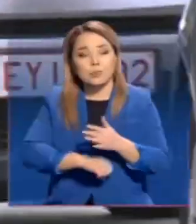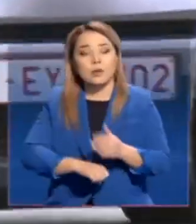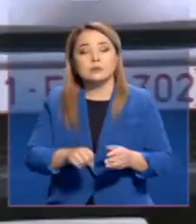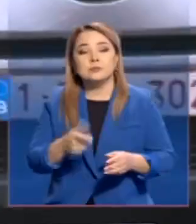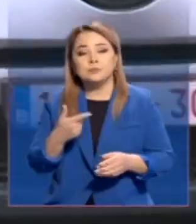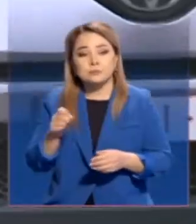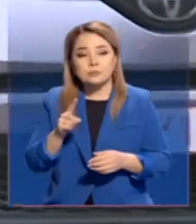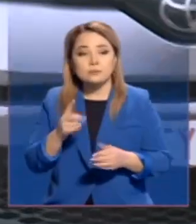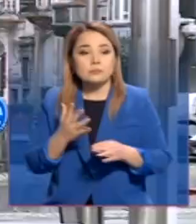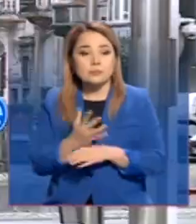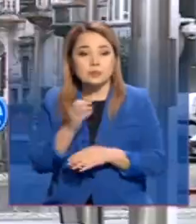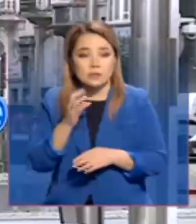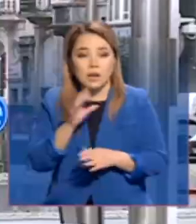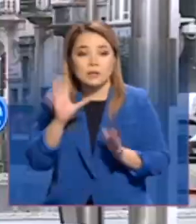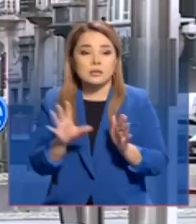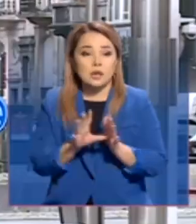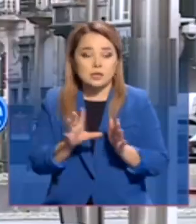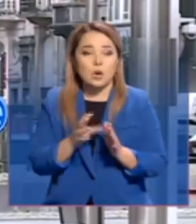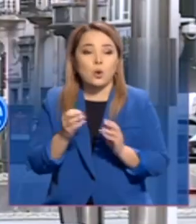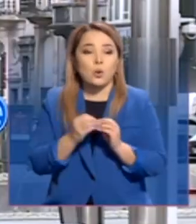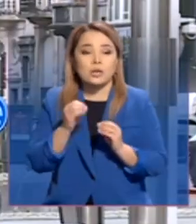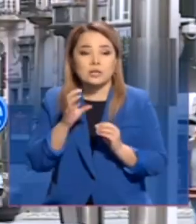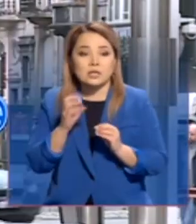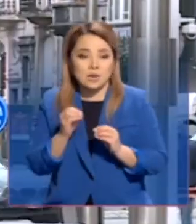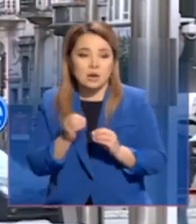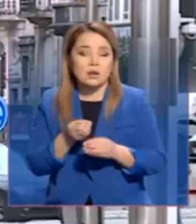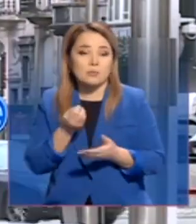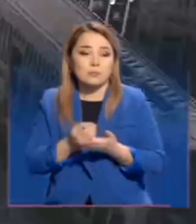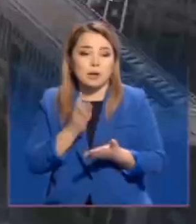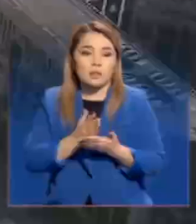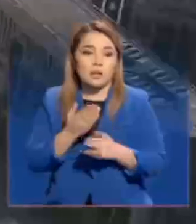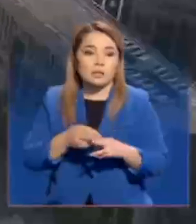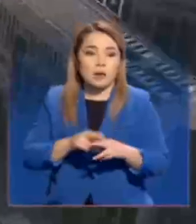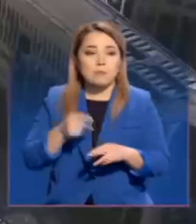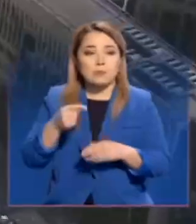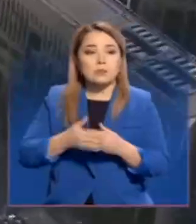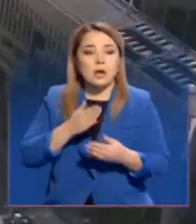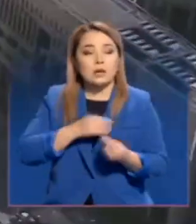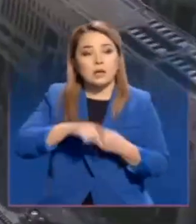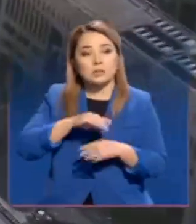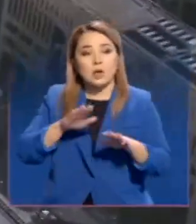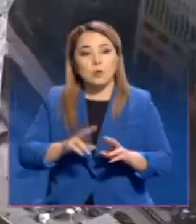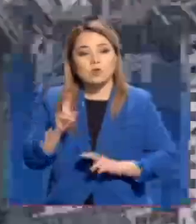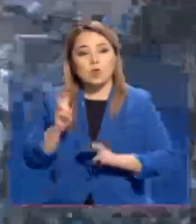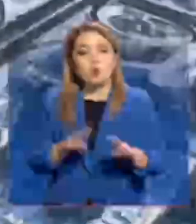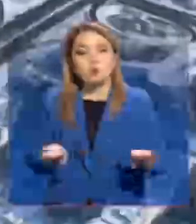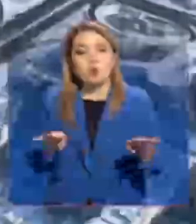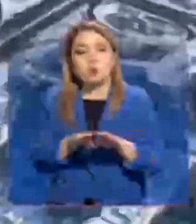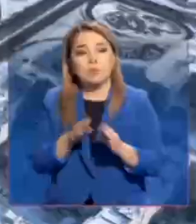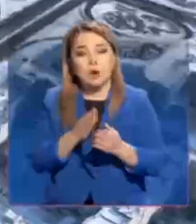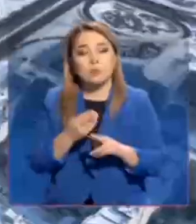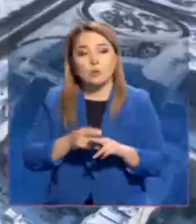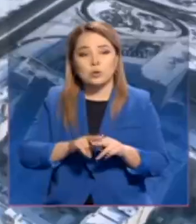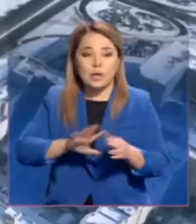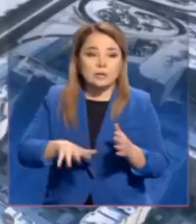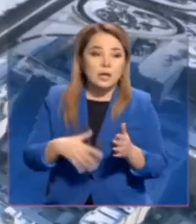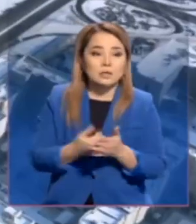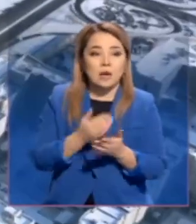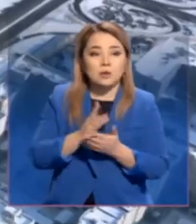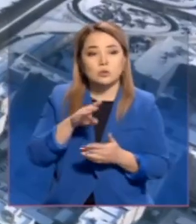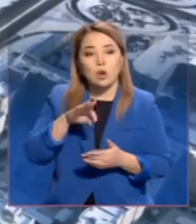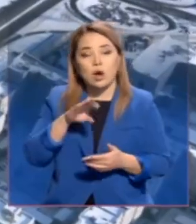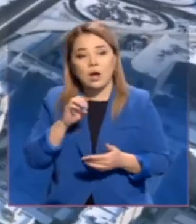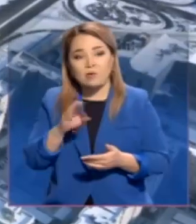көгілдір отын 5 есе, электр энергиясы 10 есе қымбаттады. Салдарынан мыңдаған кәсіпорын зауыт жабылып қалды. Ал бұған дейін Қасым Жомарт